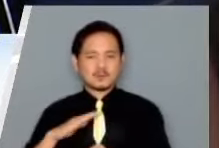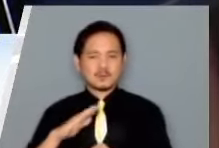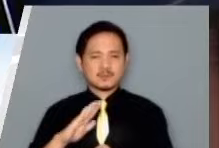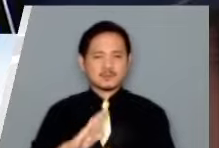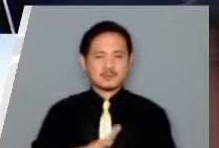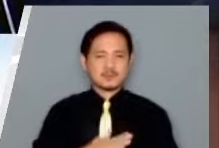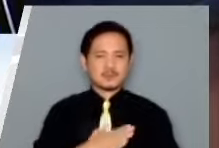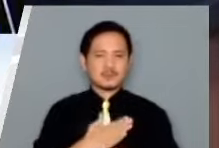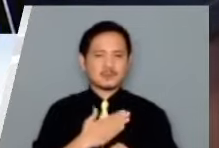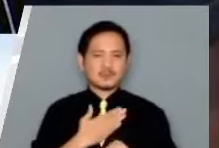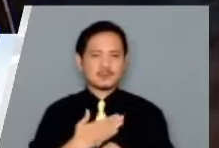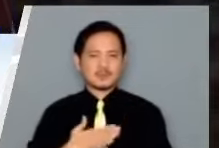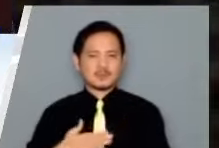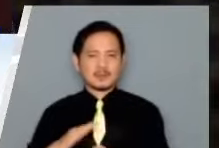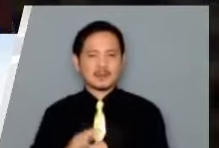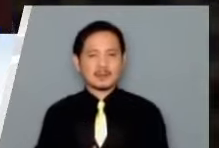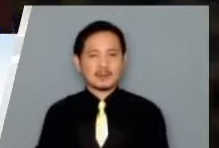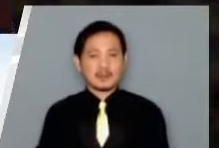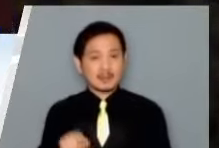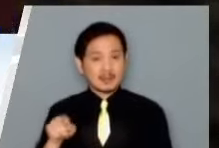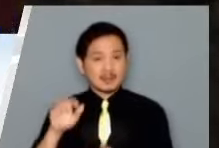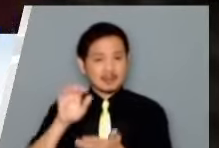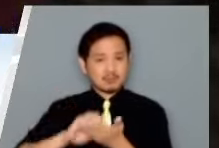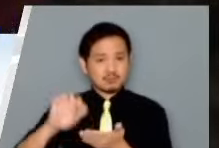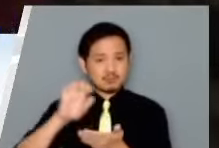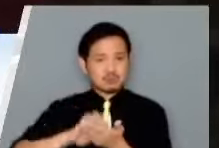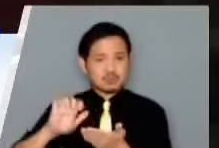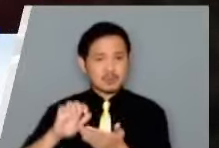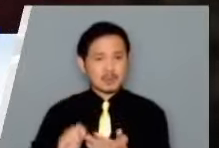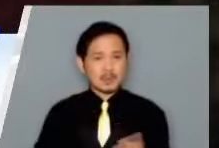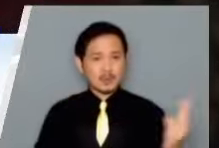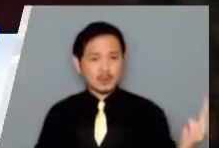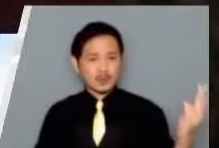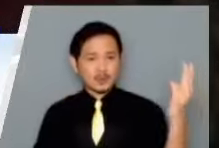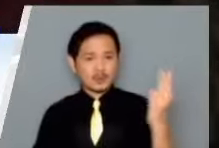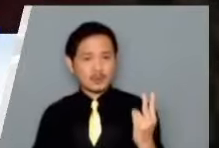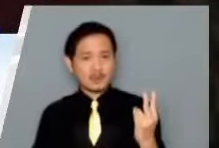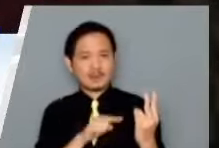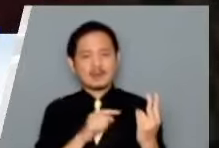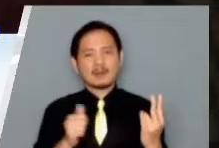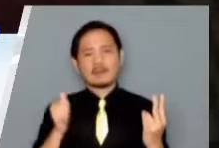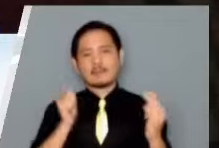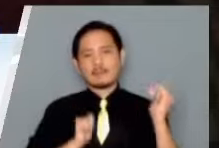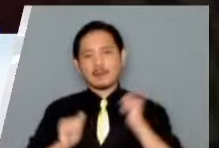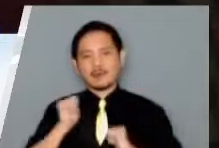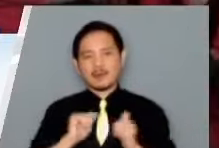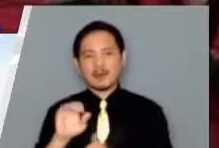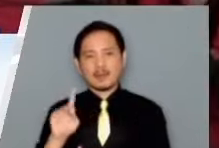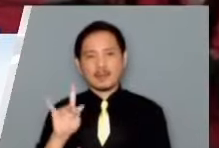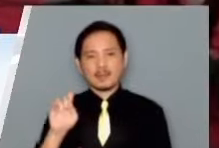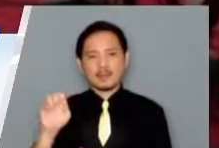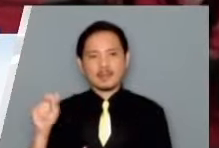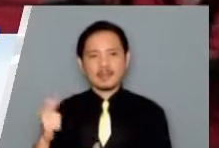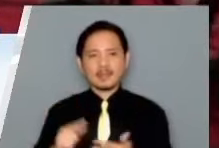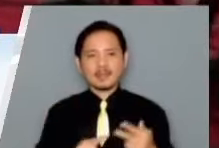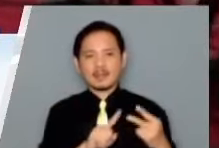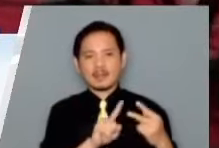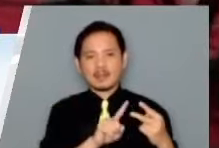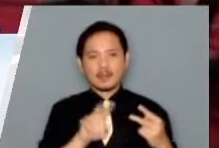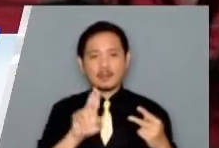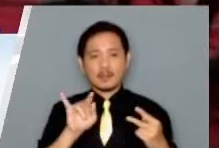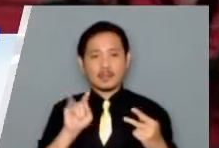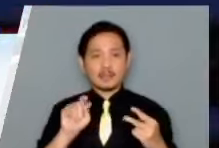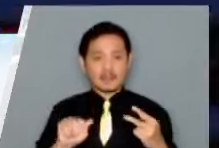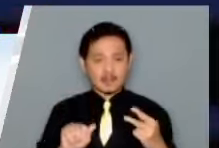31. Sa kanyang band rehearsals, dumating ang dalawa sa magiging celebrity guest performers niyang sina Khalil Ramos at Rita Daniela. Magiging guest din